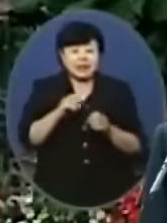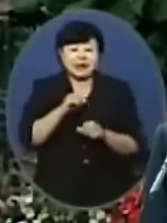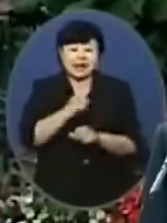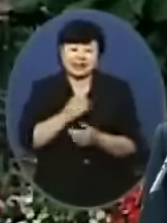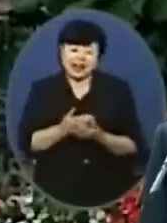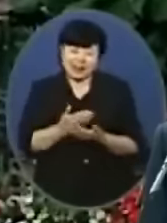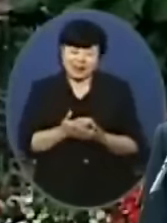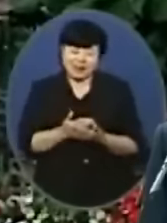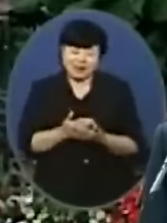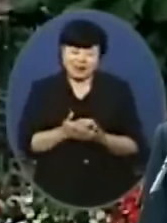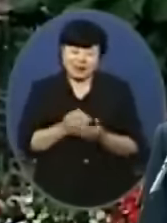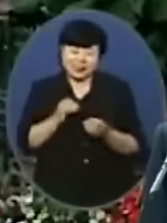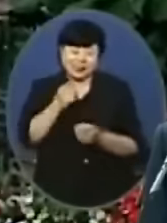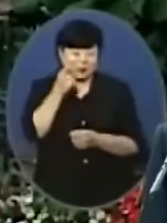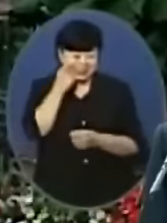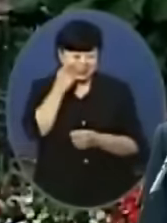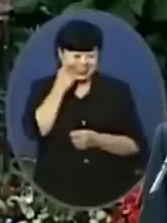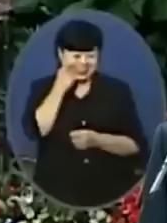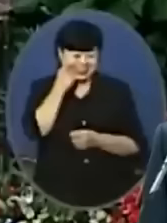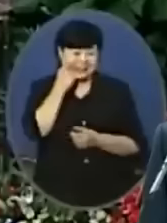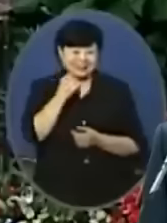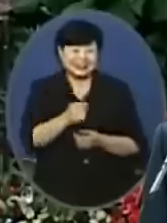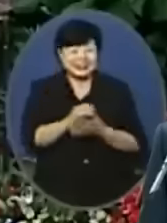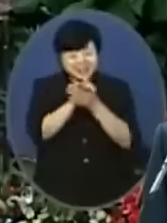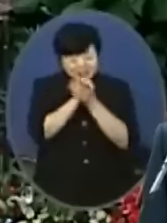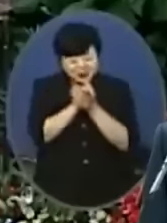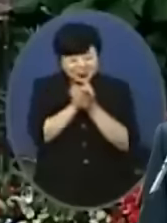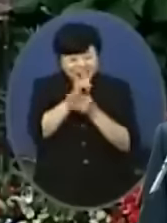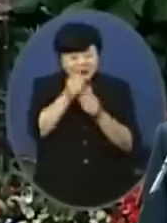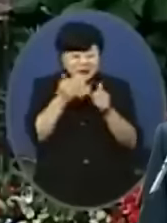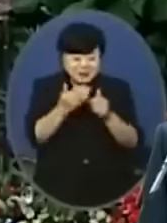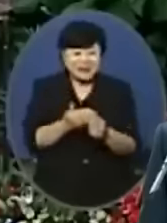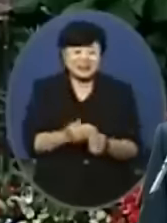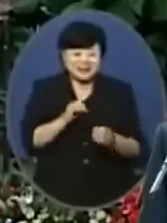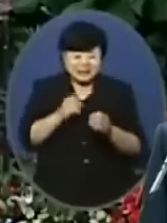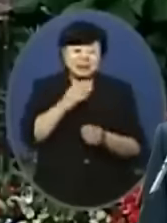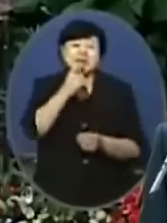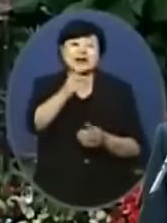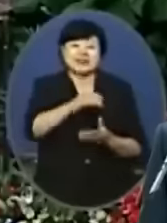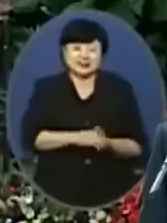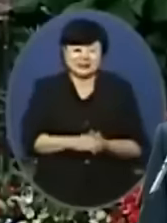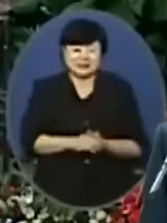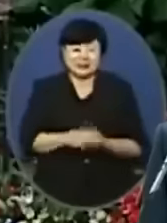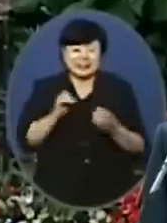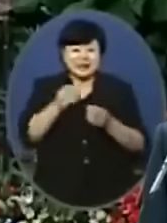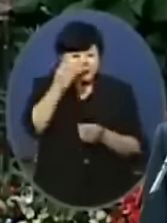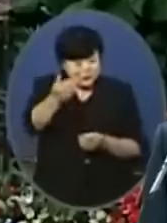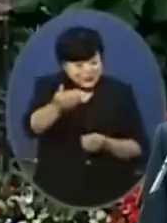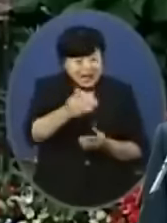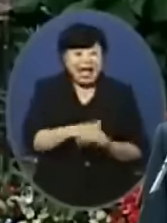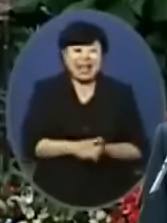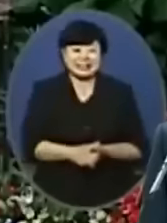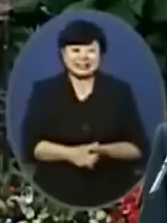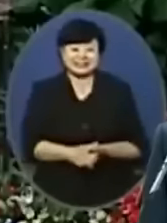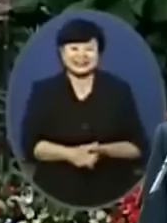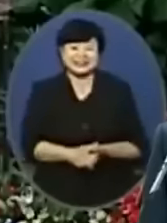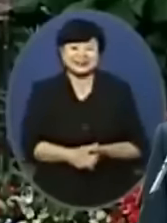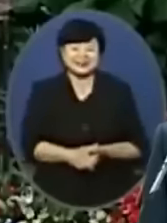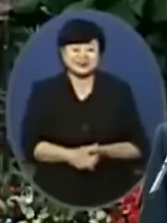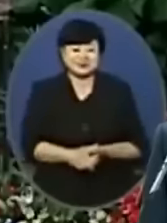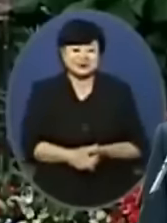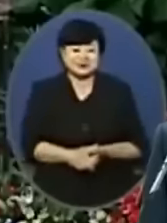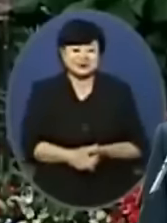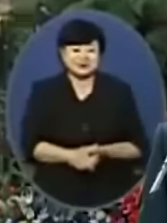해서 나도 대답을 못했다가 기도하니까 하나님이 그렇게 대답하라고 하셔서 오늘 대답했습니다.